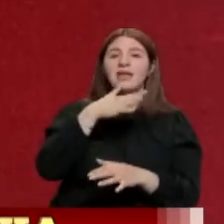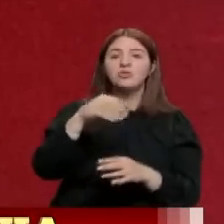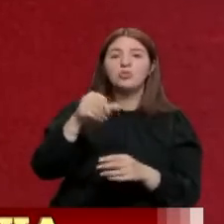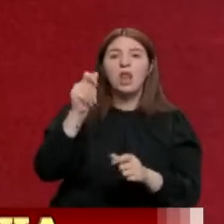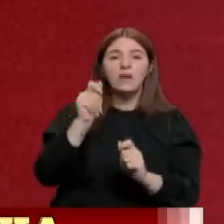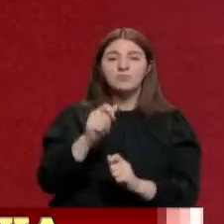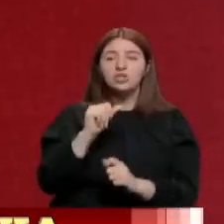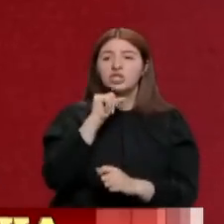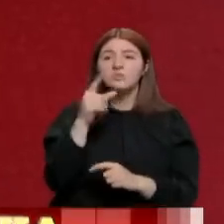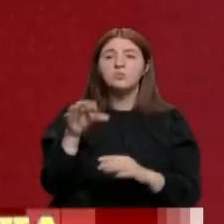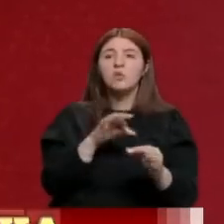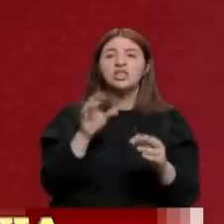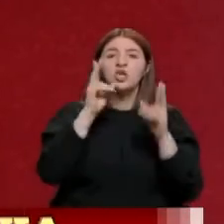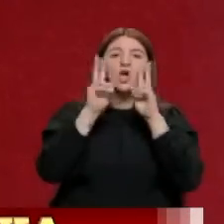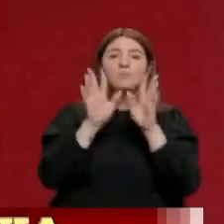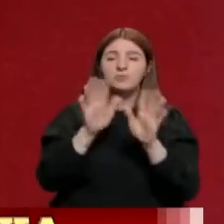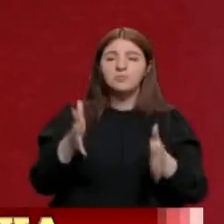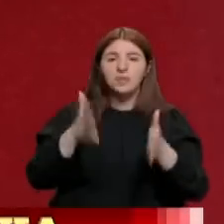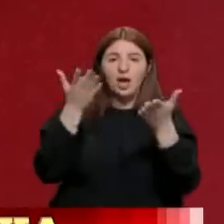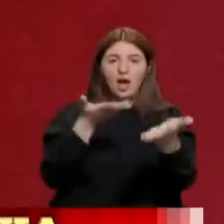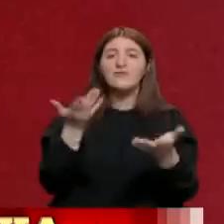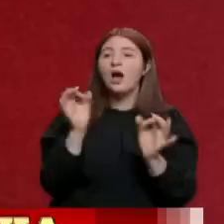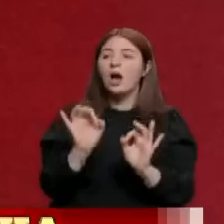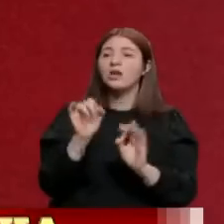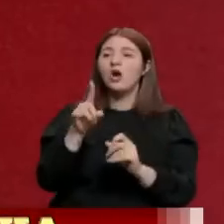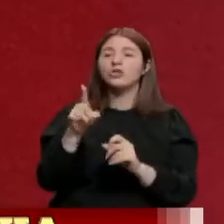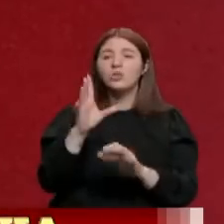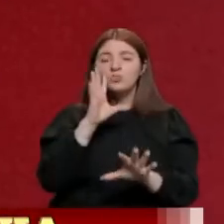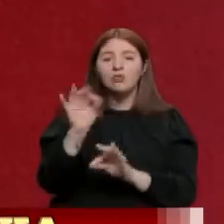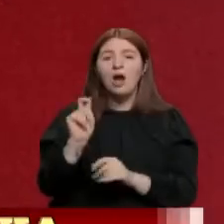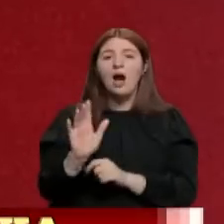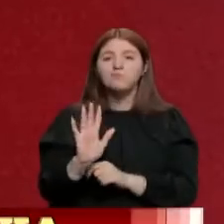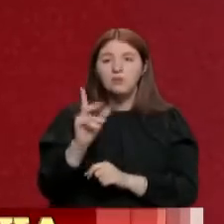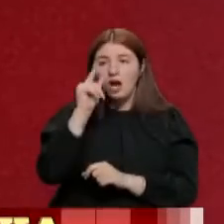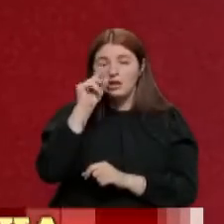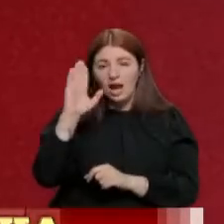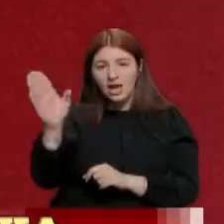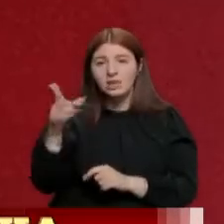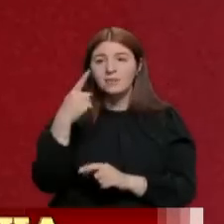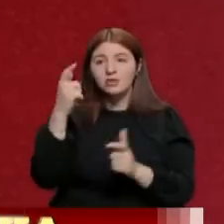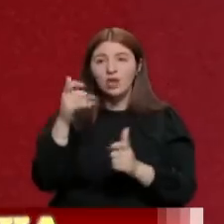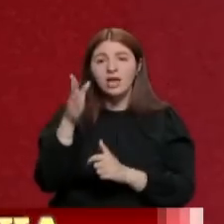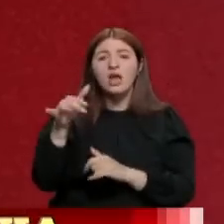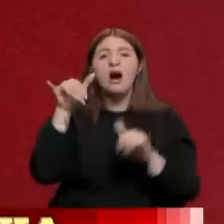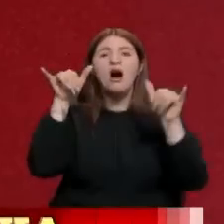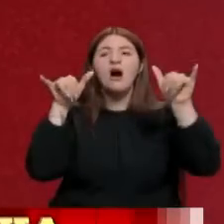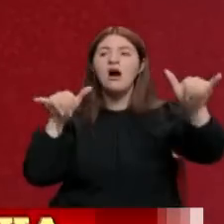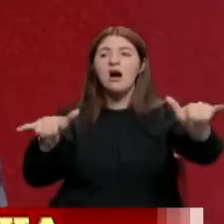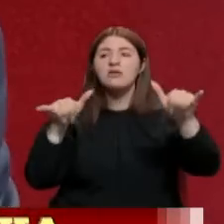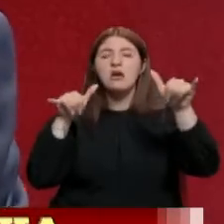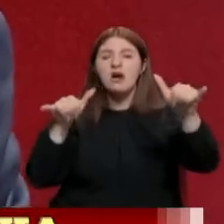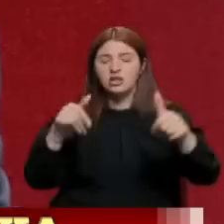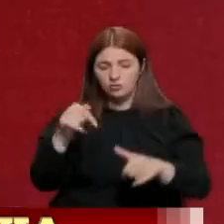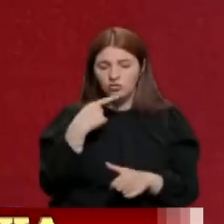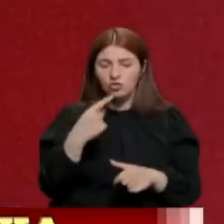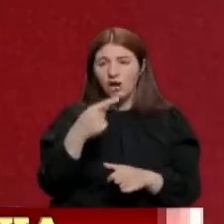yapılmış, hiçbir mühendisi görmemiş binalar ve hala onlara müdahale edilmiyor. Hakkari'ye gidin, Bingöl'e gidin. Aynı durumla karşı karşıyayız.